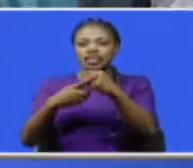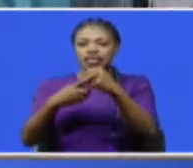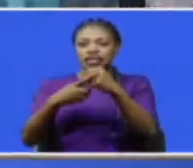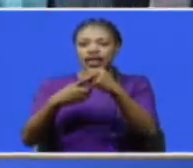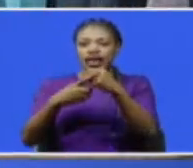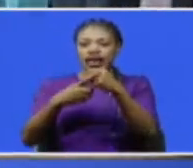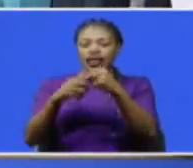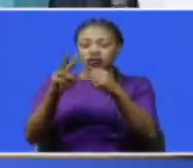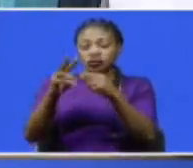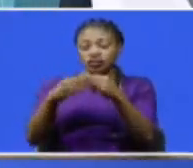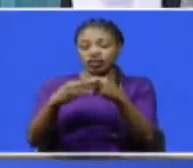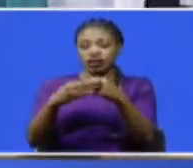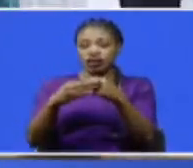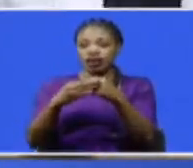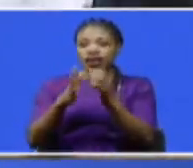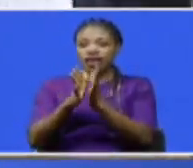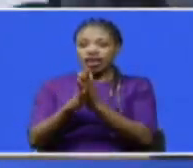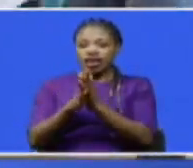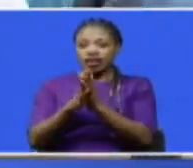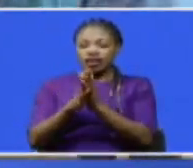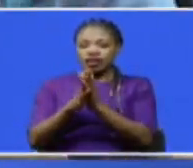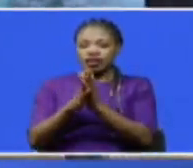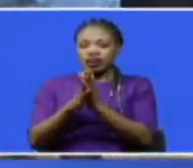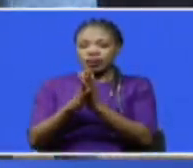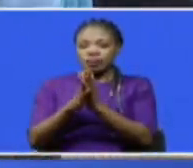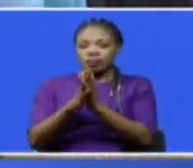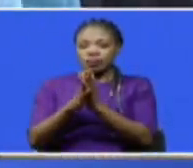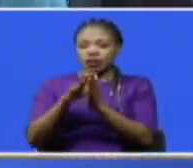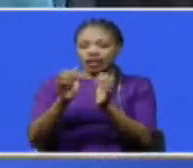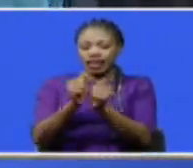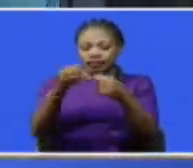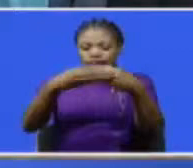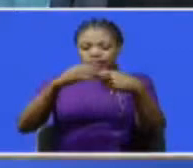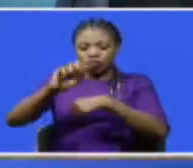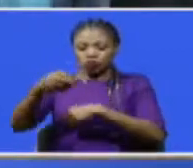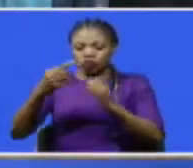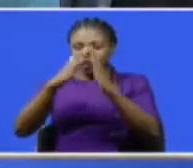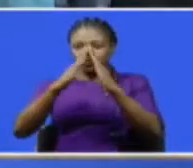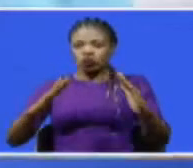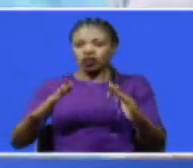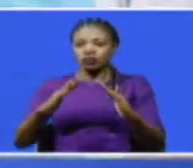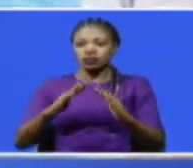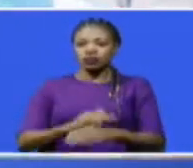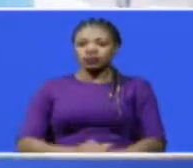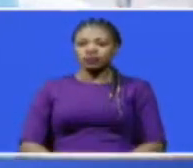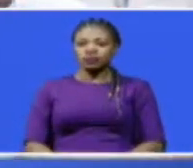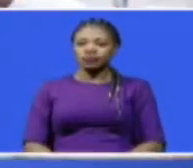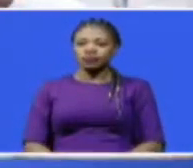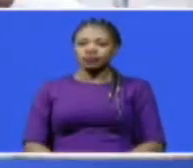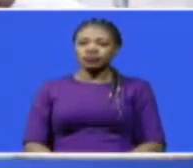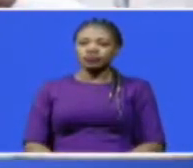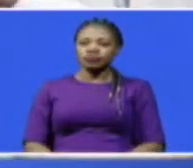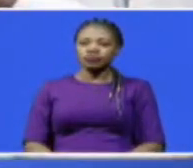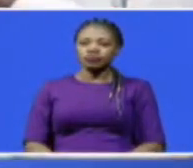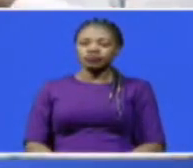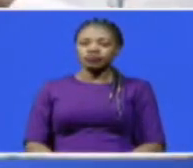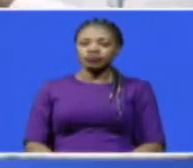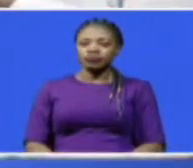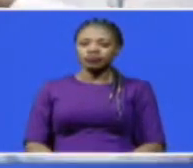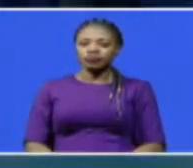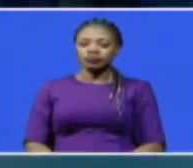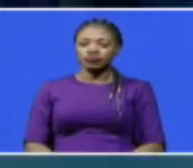20,629 na shilingi 9,000 kama marupurupu ya nyumba. Sada Hassan, KTN News,